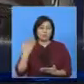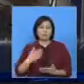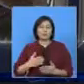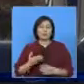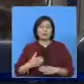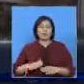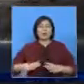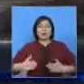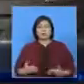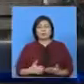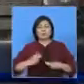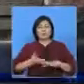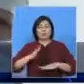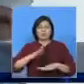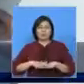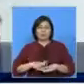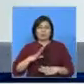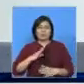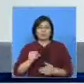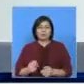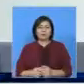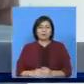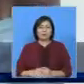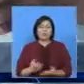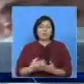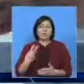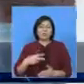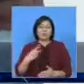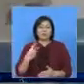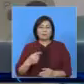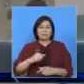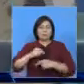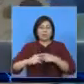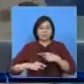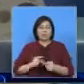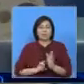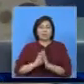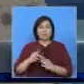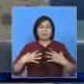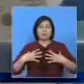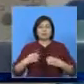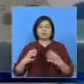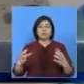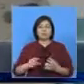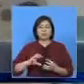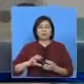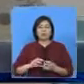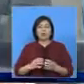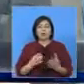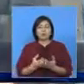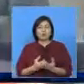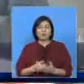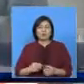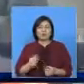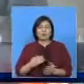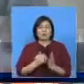болғаны әр салада тоқыраудың азақ алдында тұрғаны белгілі. 21-ші ғасырдан бастап қана денсаулық сақтау жүйесінде бюджеттік қаржыландыру көлемі